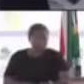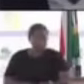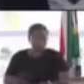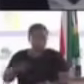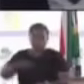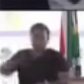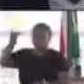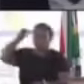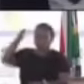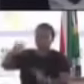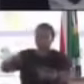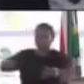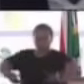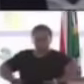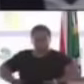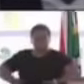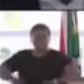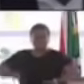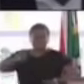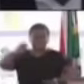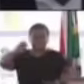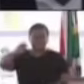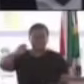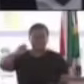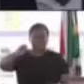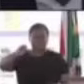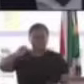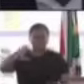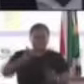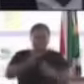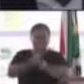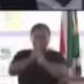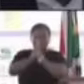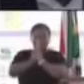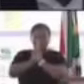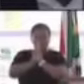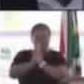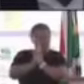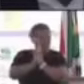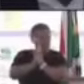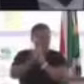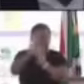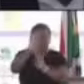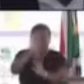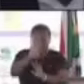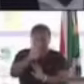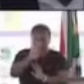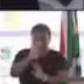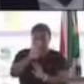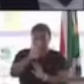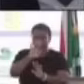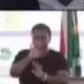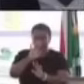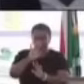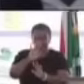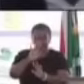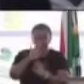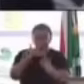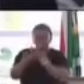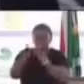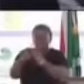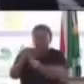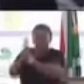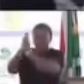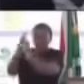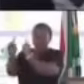ukuthi senilambile. Ngicela ukuba nesikhulekele nindlu siyidlukulu. Nikhulekele nawo lamacala